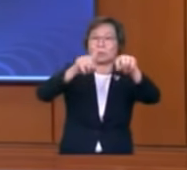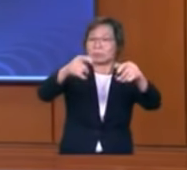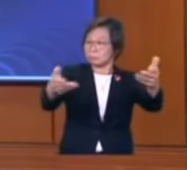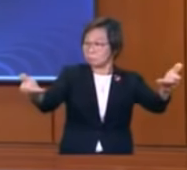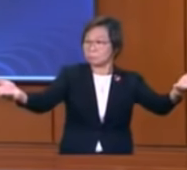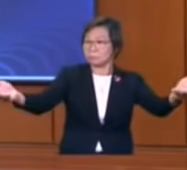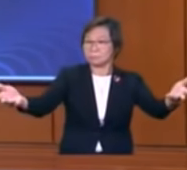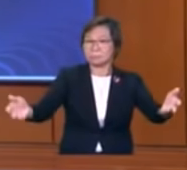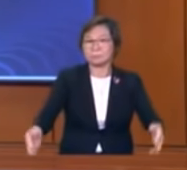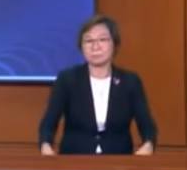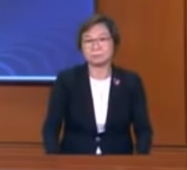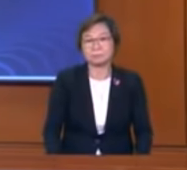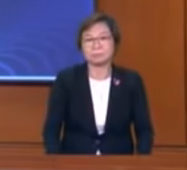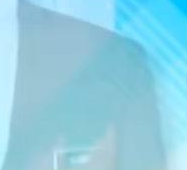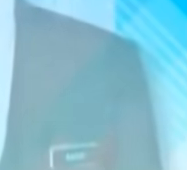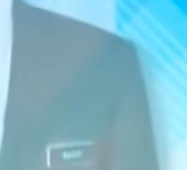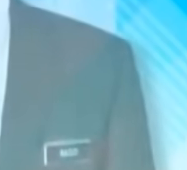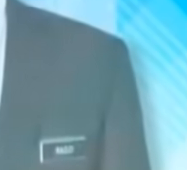silakan